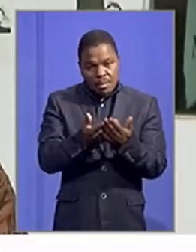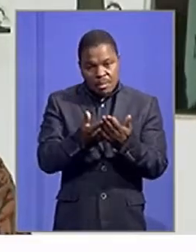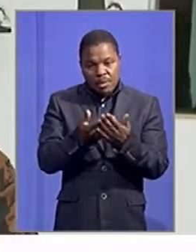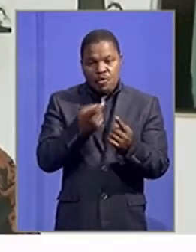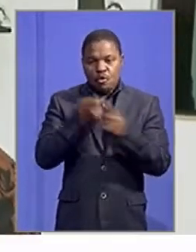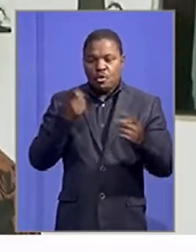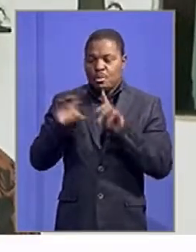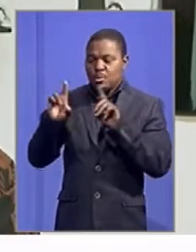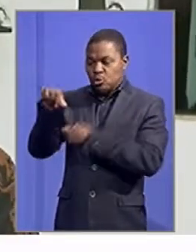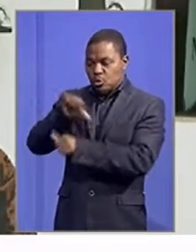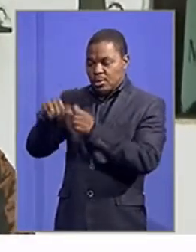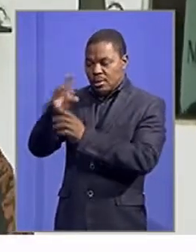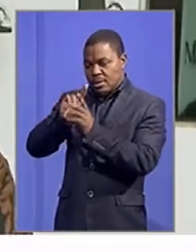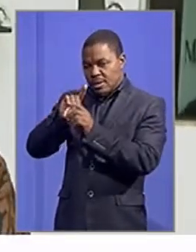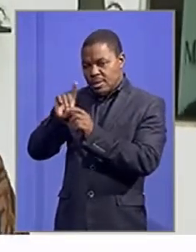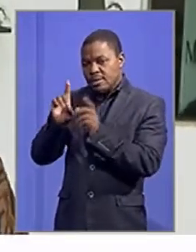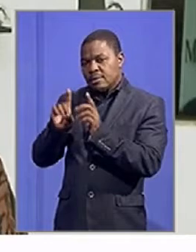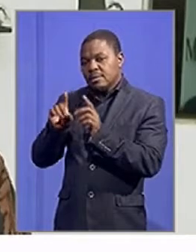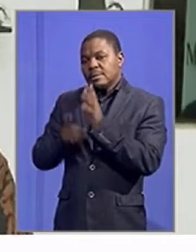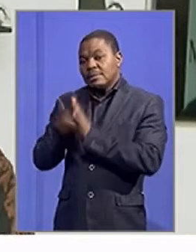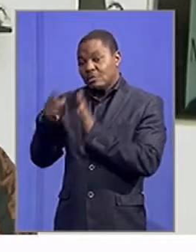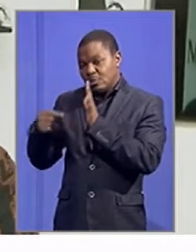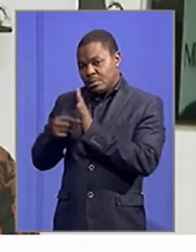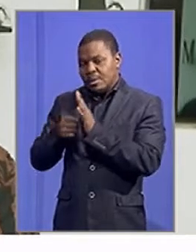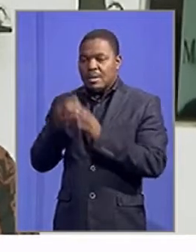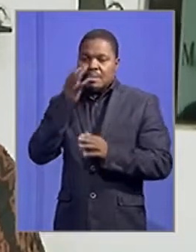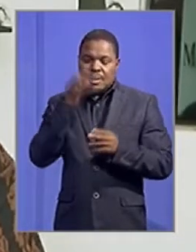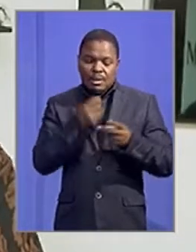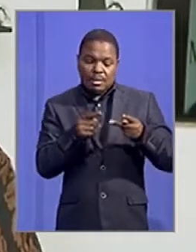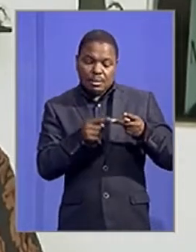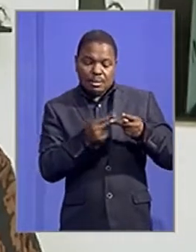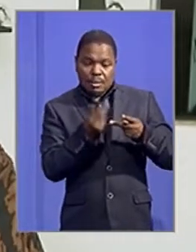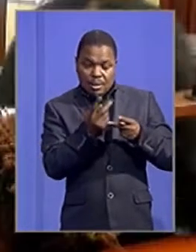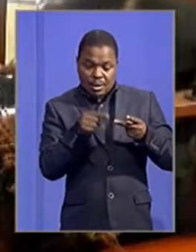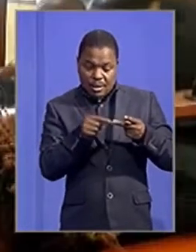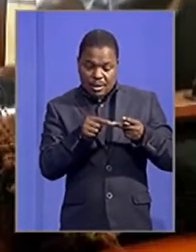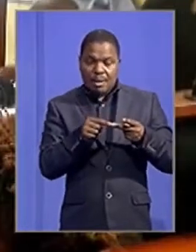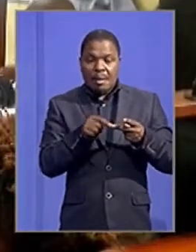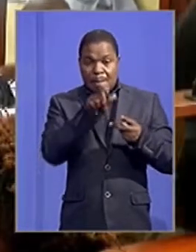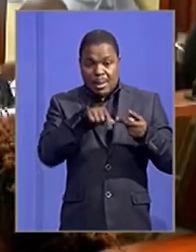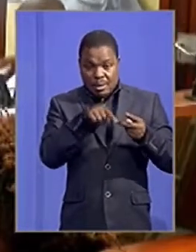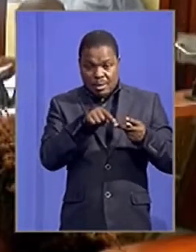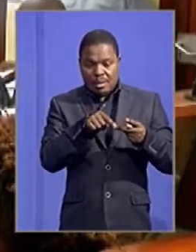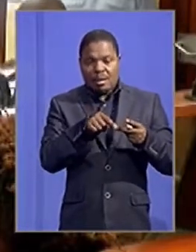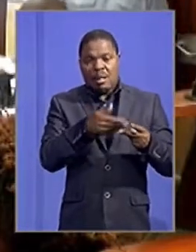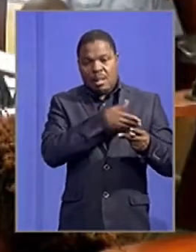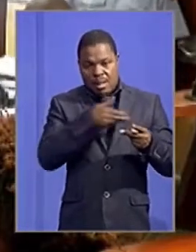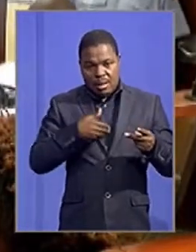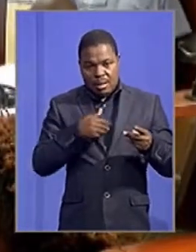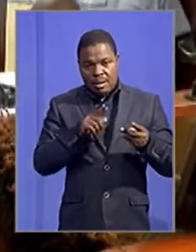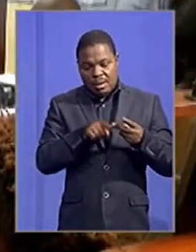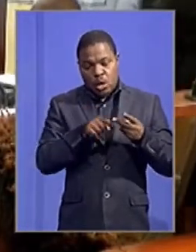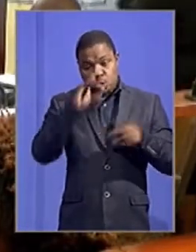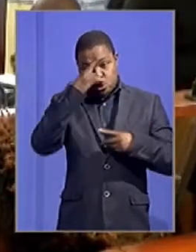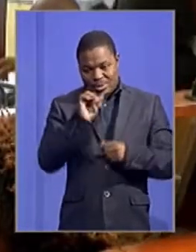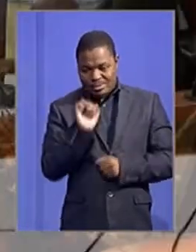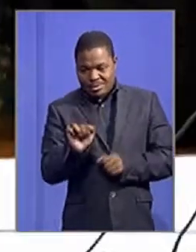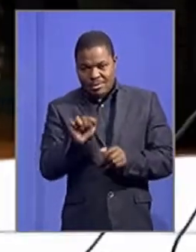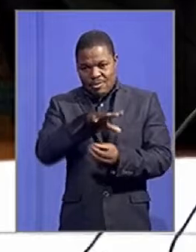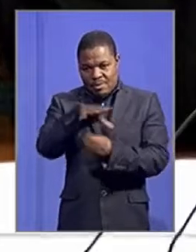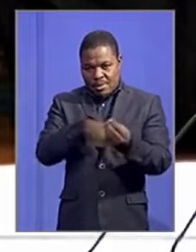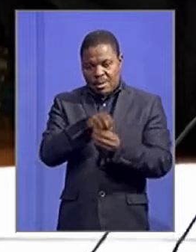development that I choose number 2, which is the lady in the matter, the daughter needed to be sent for